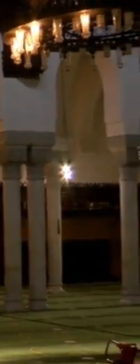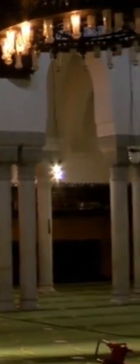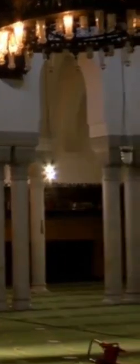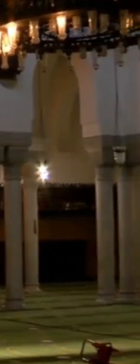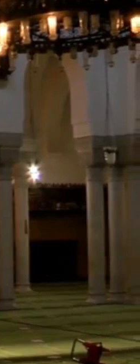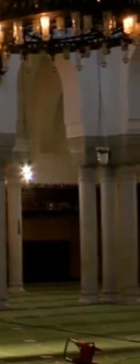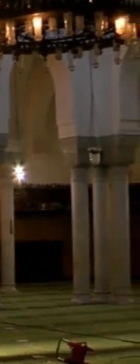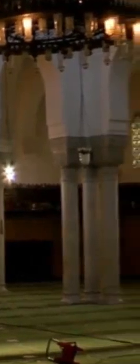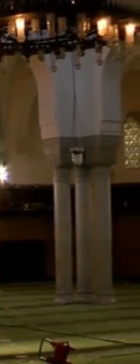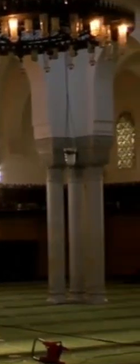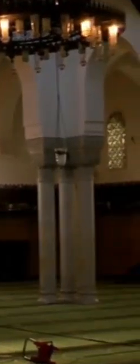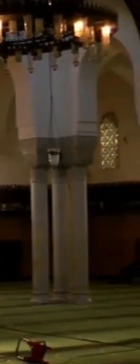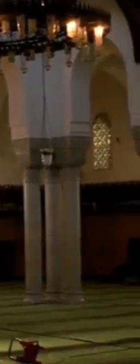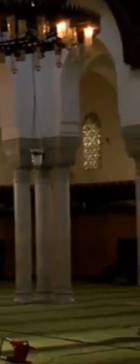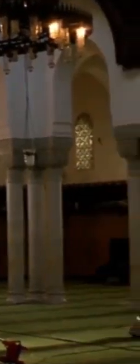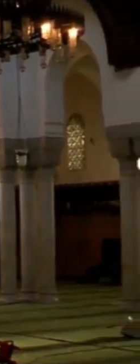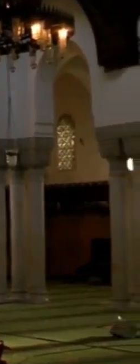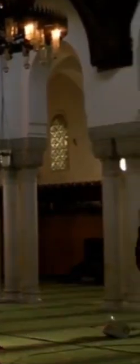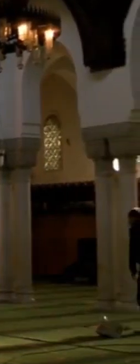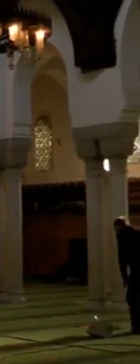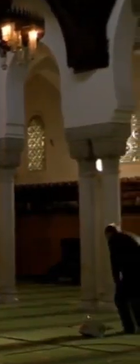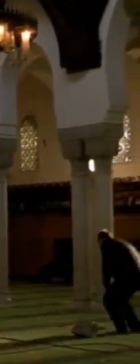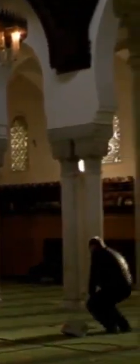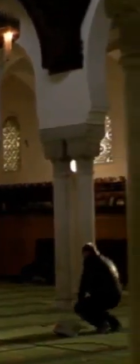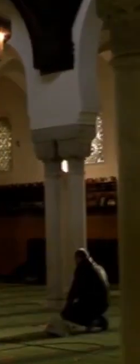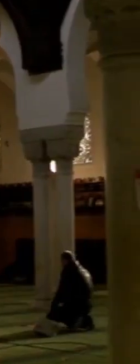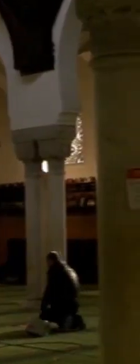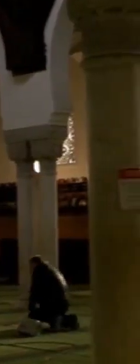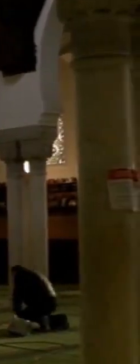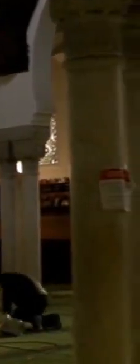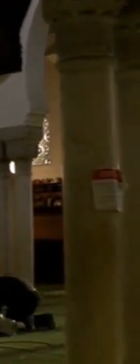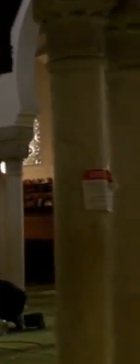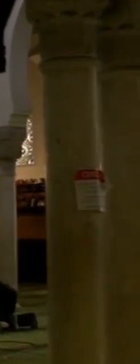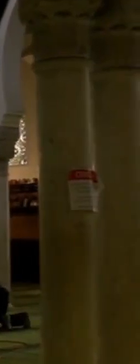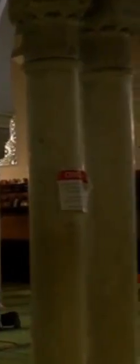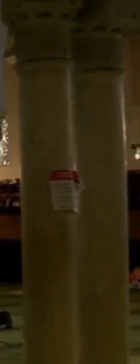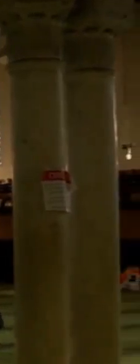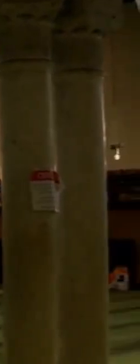مناهضة للإسلام، بالإضافة إلى أنها يعني تصف النبي أيضا